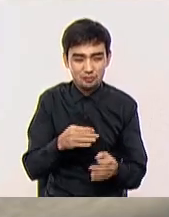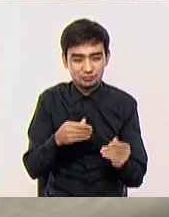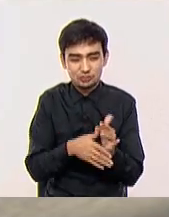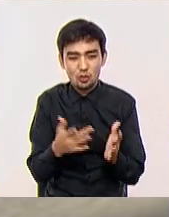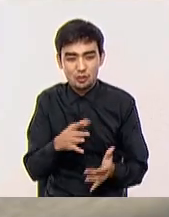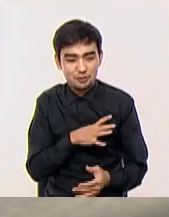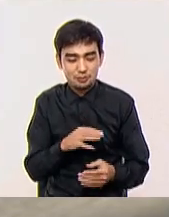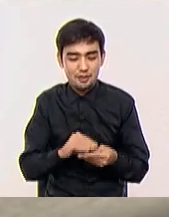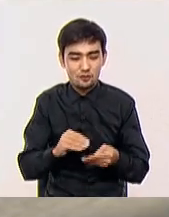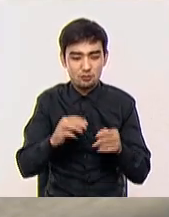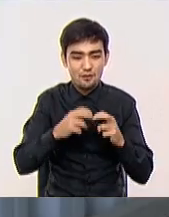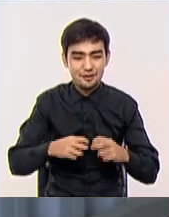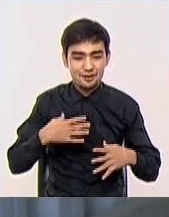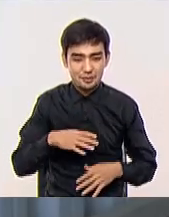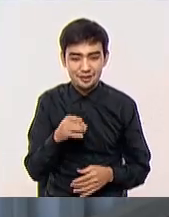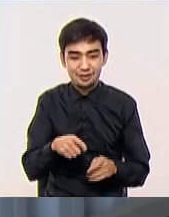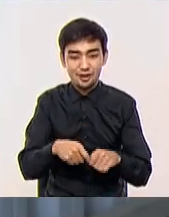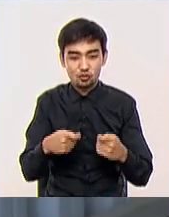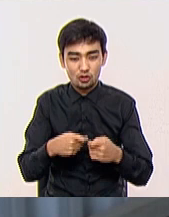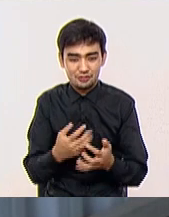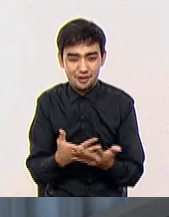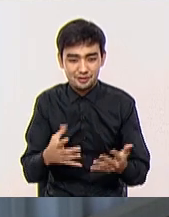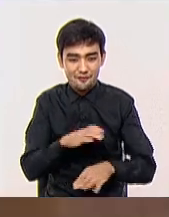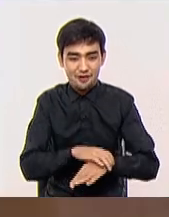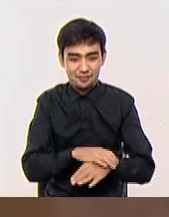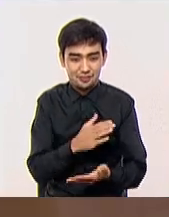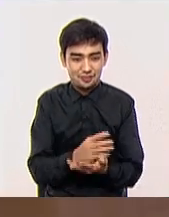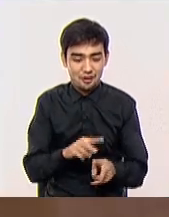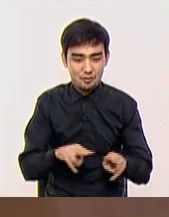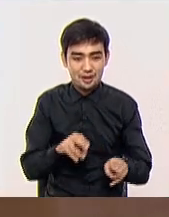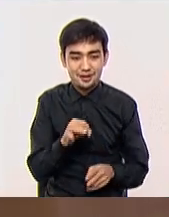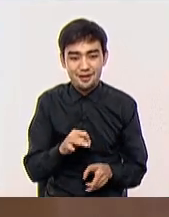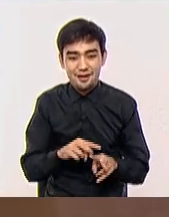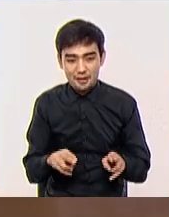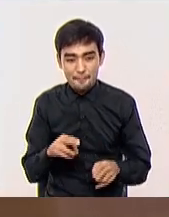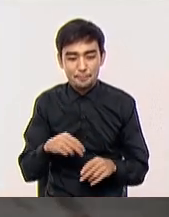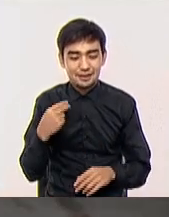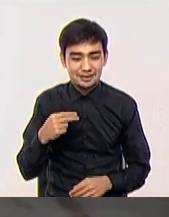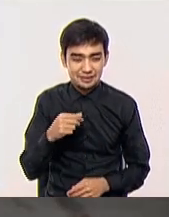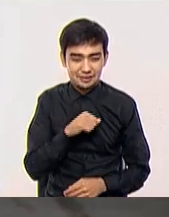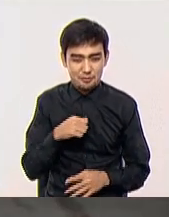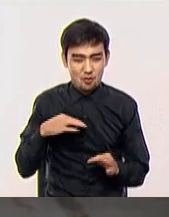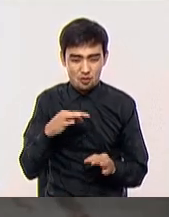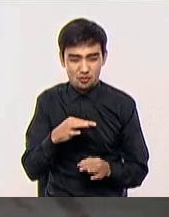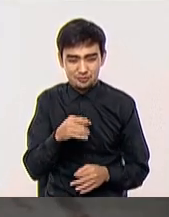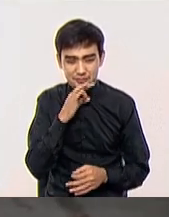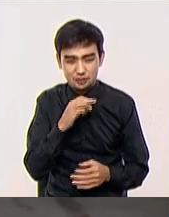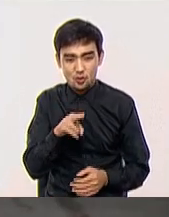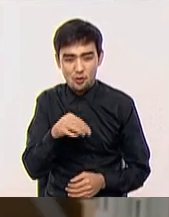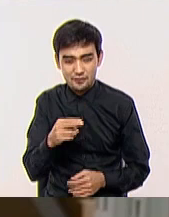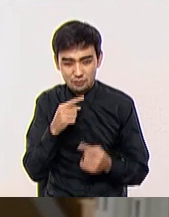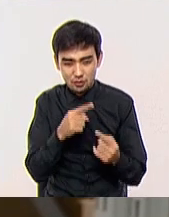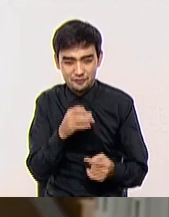қайта тексерілмепті. Осында ереже бұзылған бірнеше факт бар. Міне осылайша президенттің медициналық препараттар оның ішінде ковидке